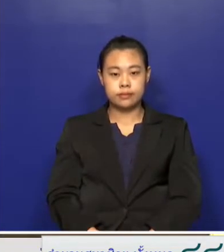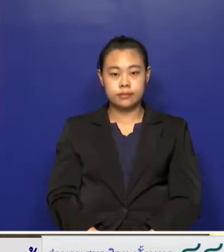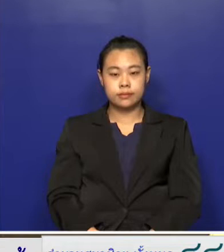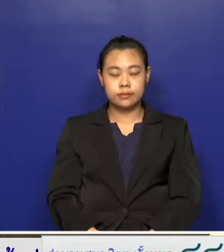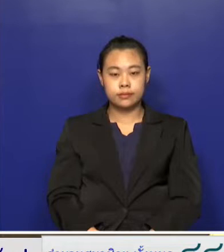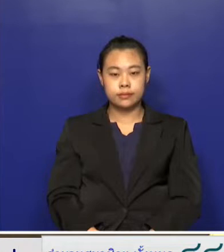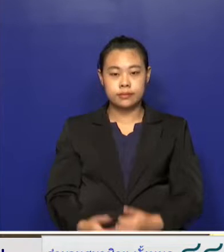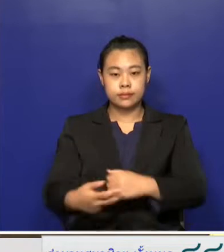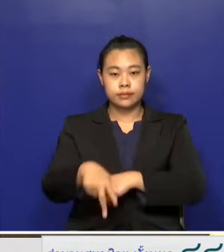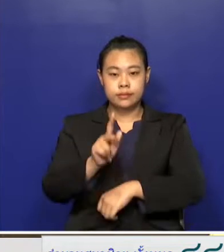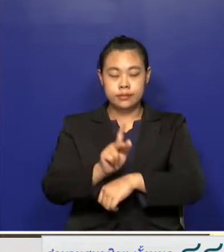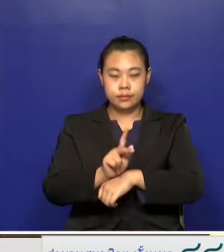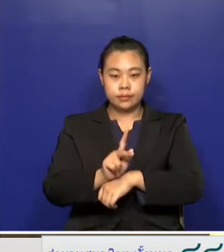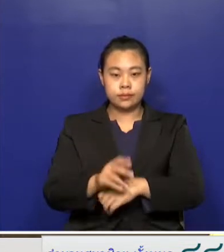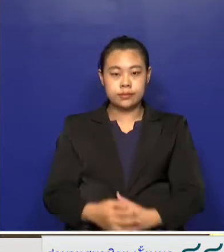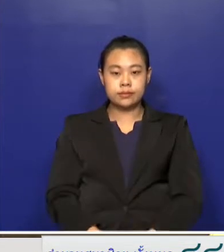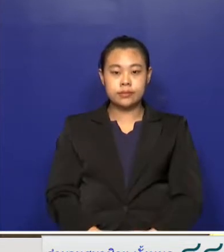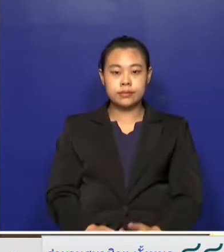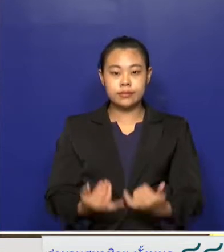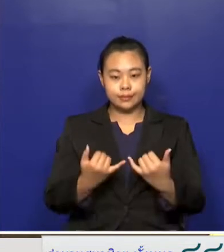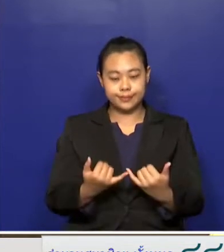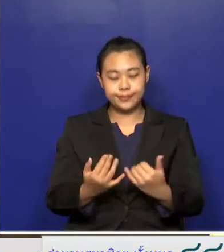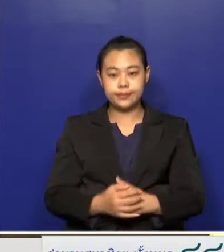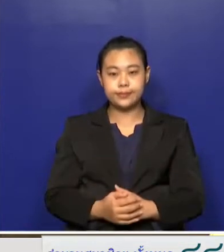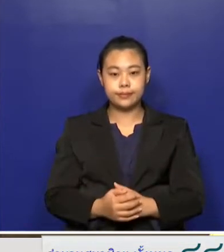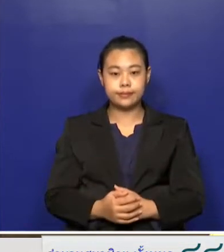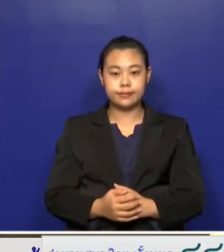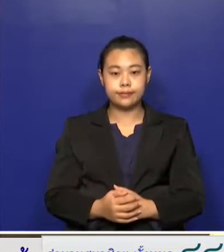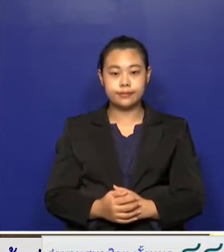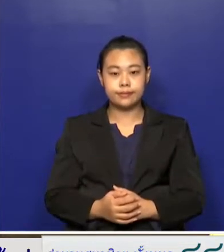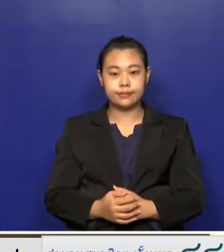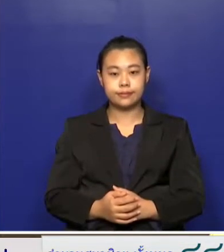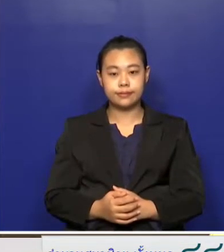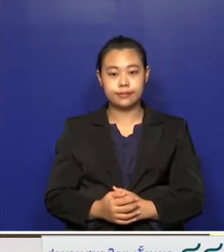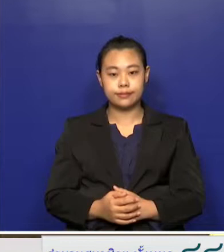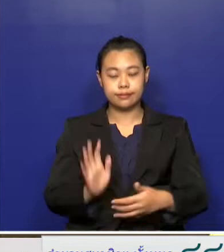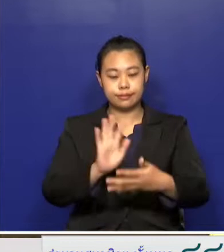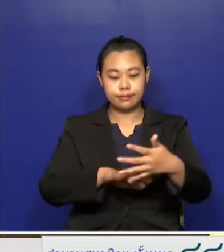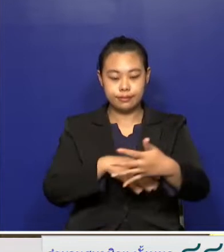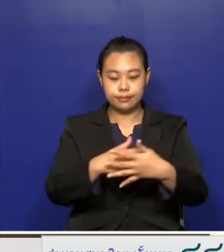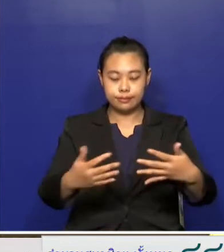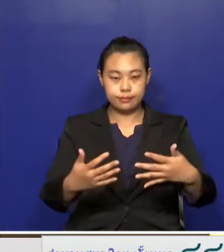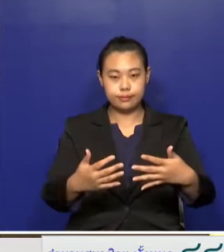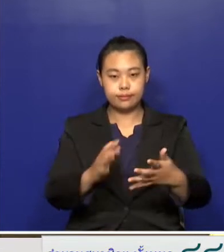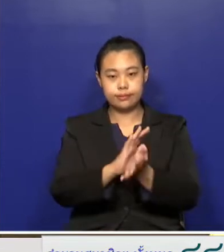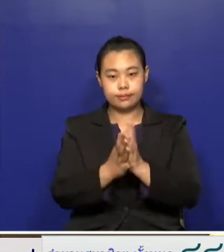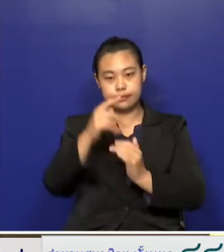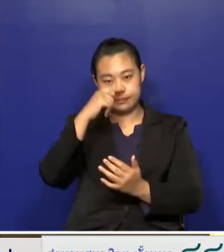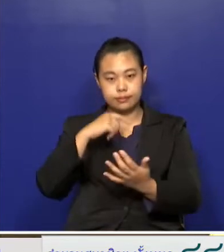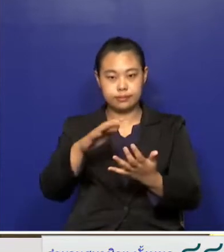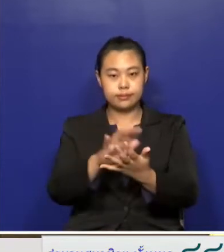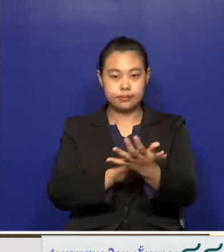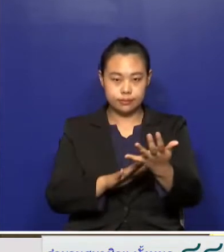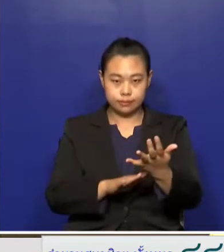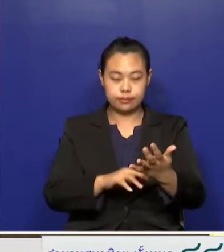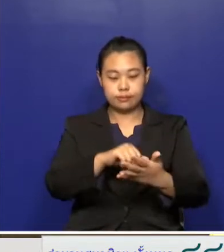ครับวันนี้ก็ขออนุญาตอภิปรายร่างแผนการปฏิรูปประเทศฉบับปรับปรุงฉบับ